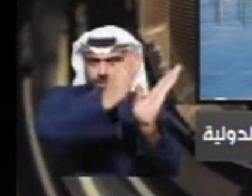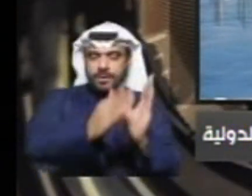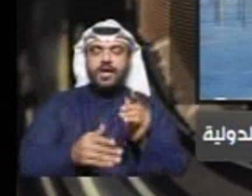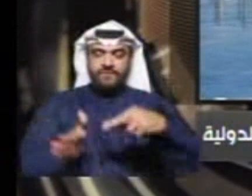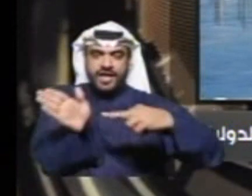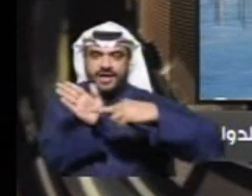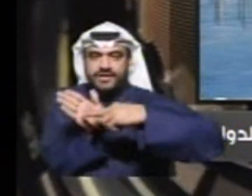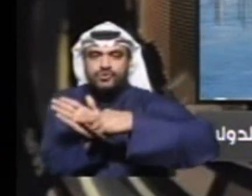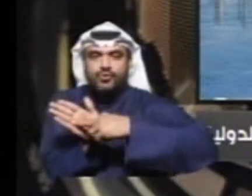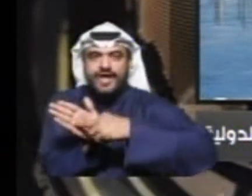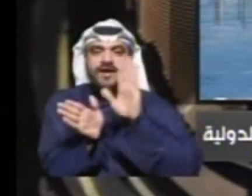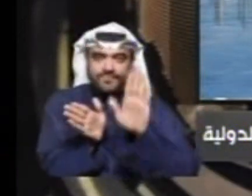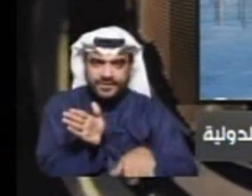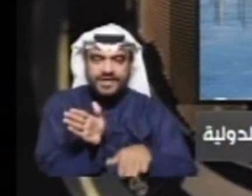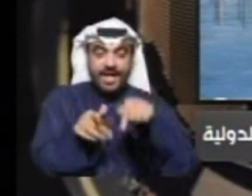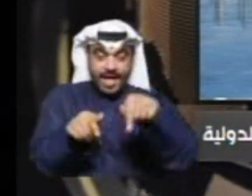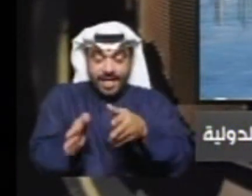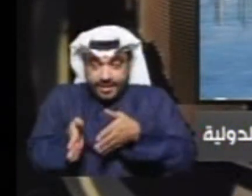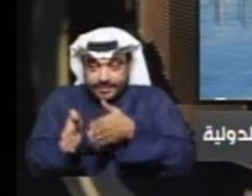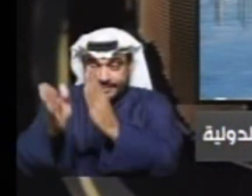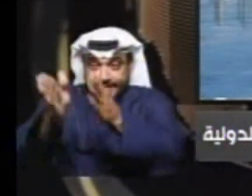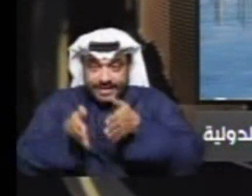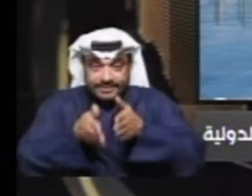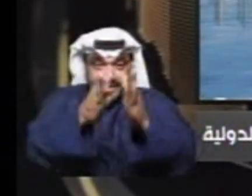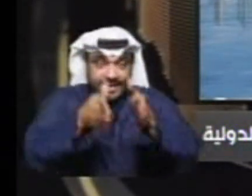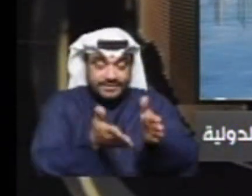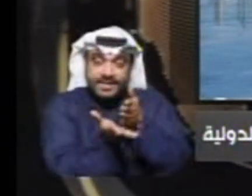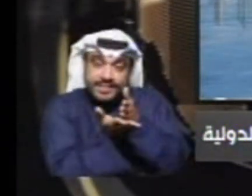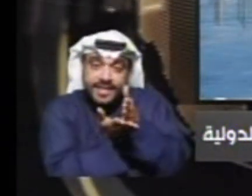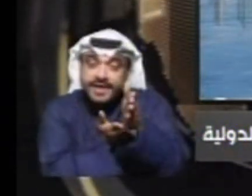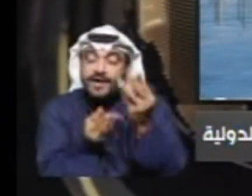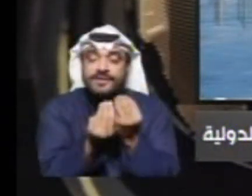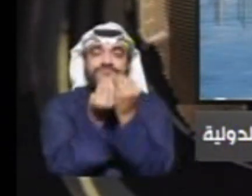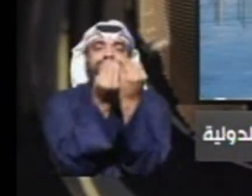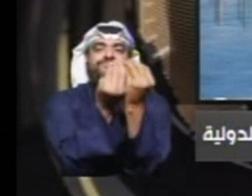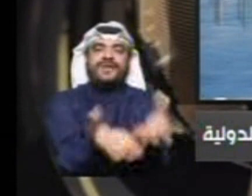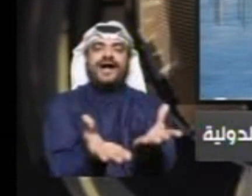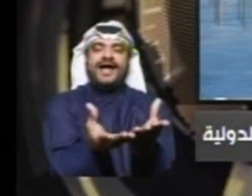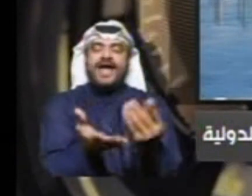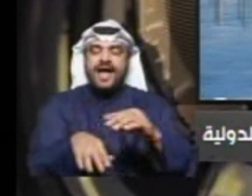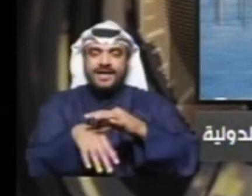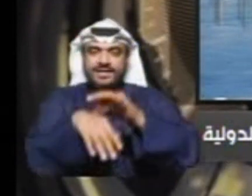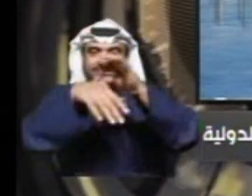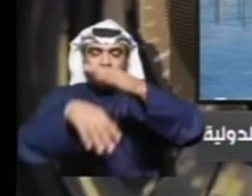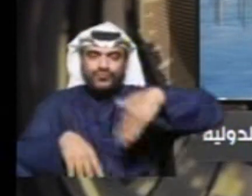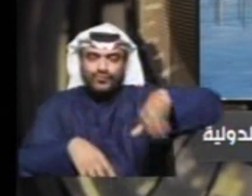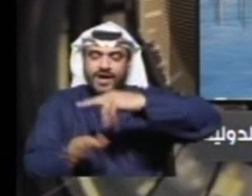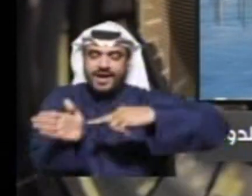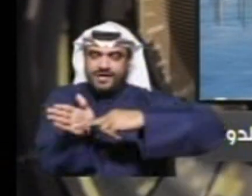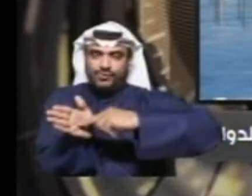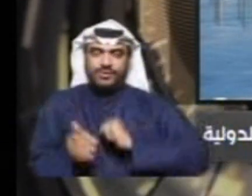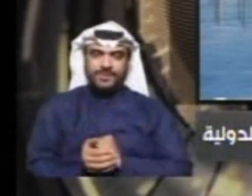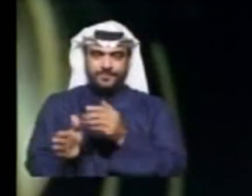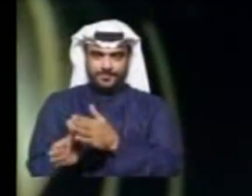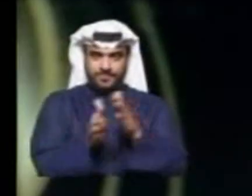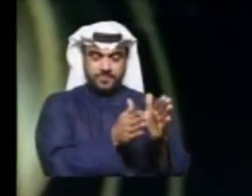وهذا يعني هذه المنافذ هي السبيل لإيصال هذه المساعدات إلى الأشقاء السوريين. ليس